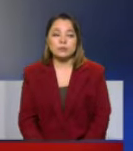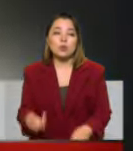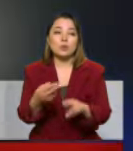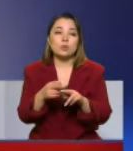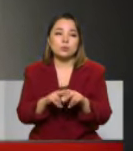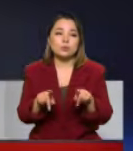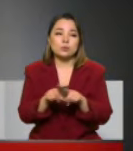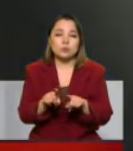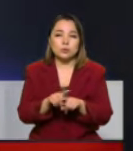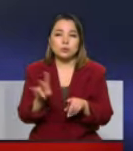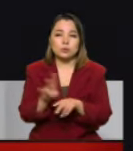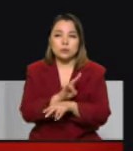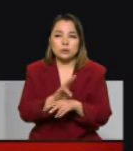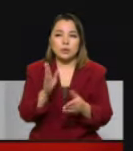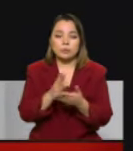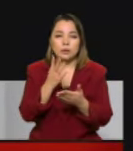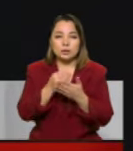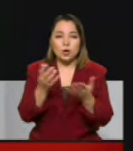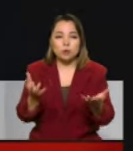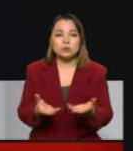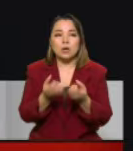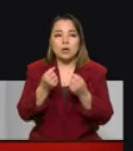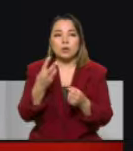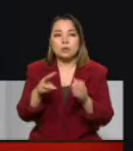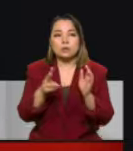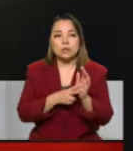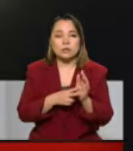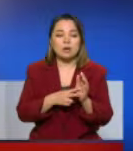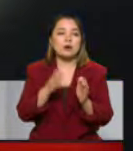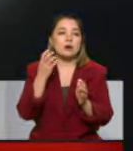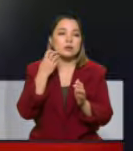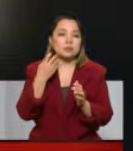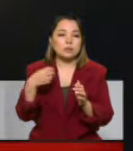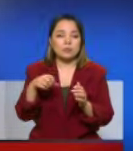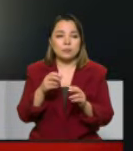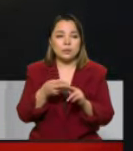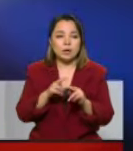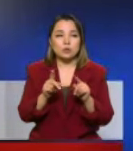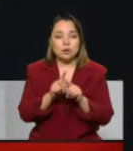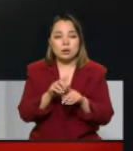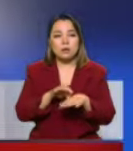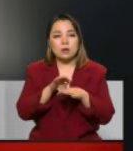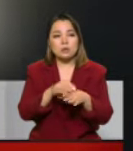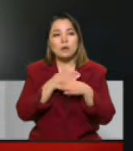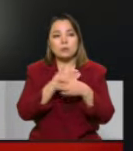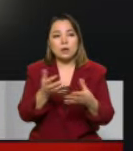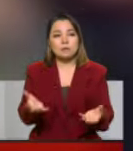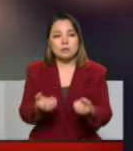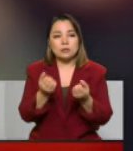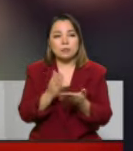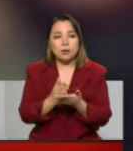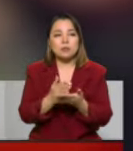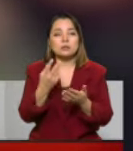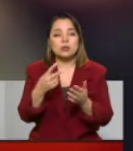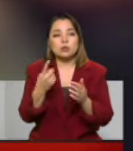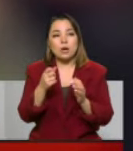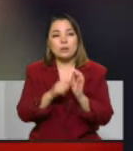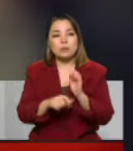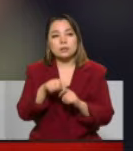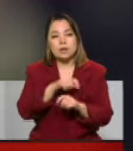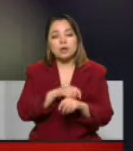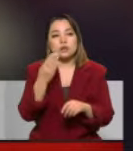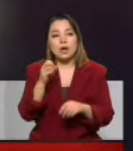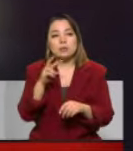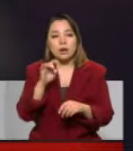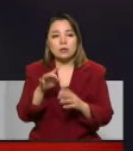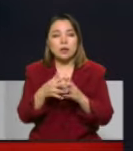Сондай-ақ бүгін түнде елордалық құтқарушылар жасағы 37 апталық жүкті әйелді аман-есен қалалық ауруханаға жеткізді. Астанадан 106 шақырым жердегі